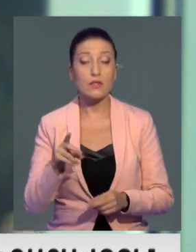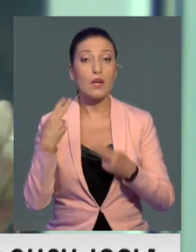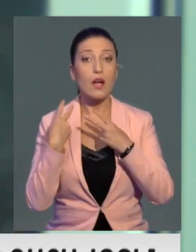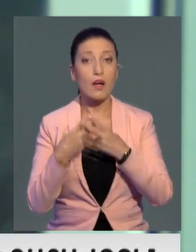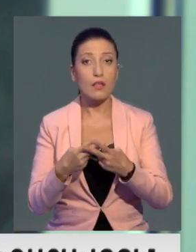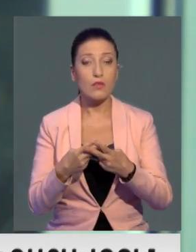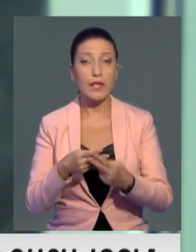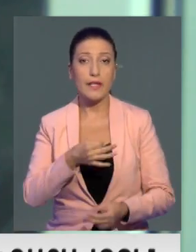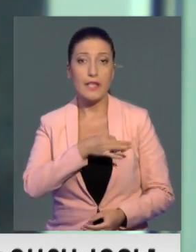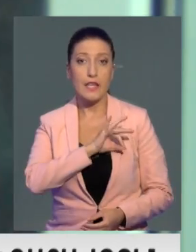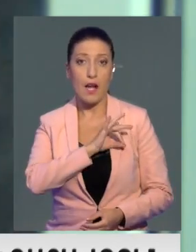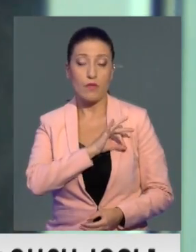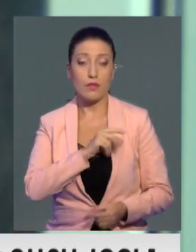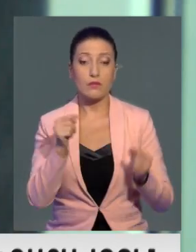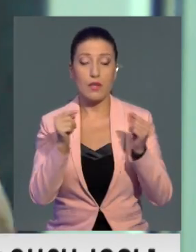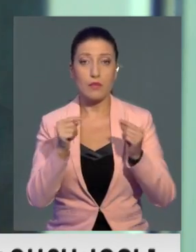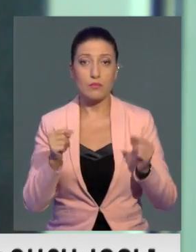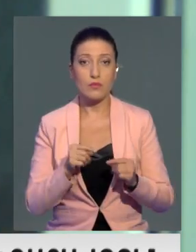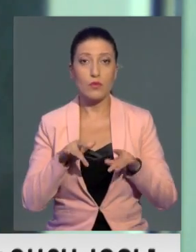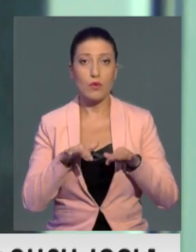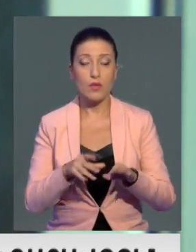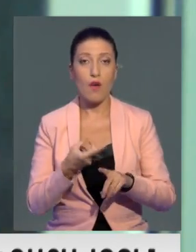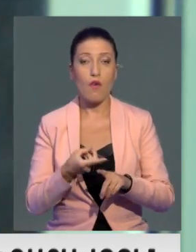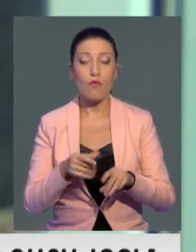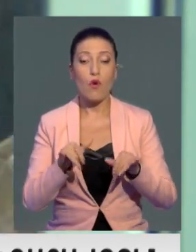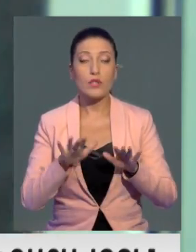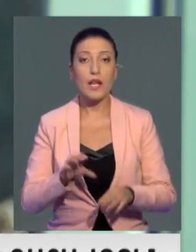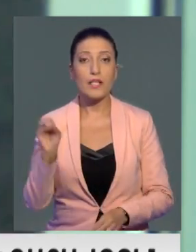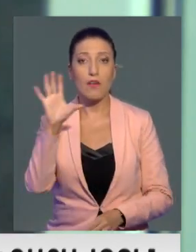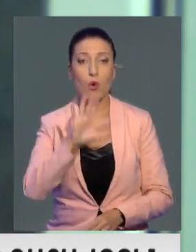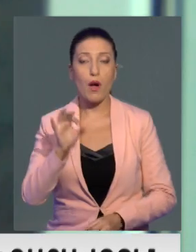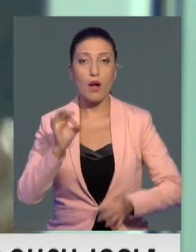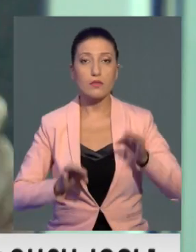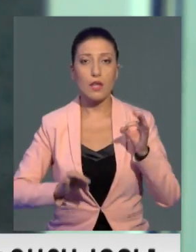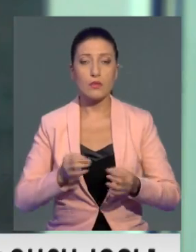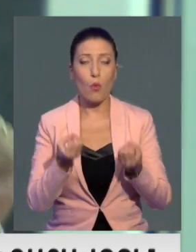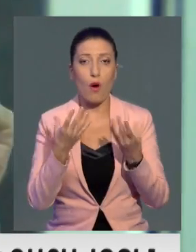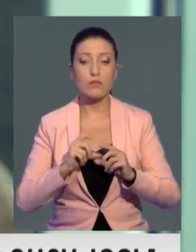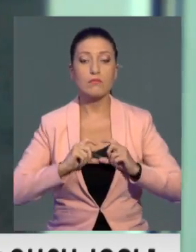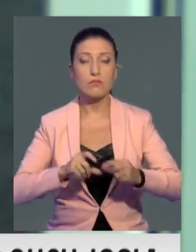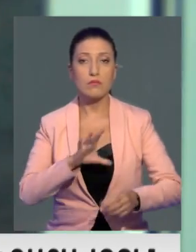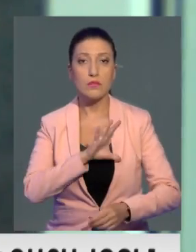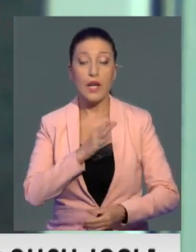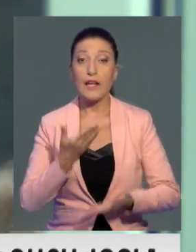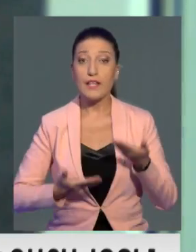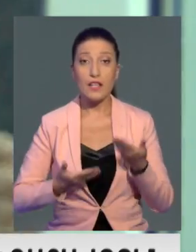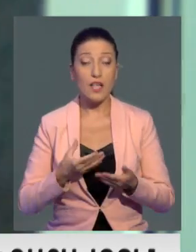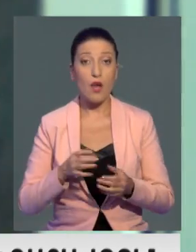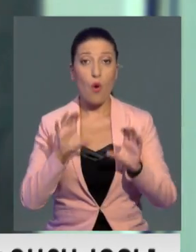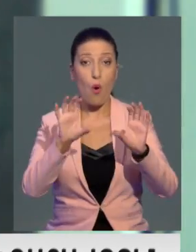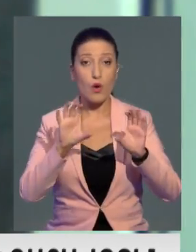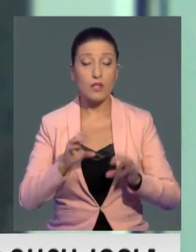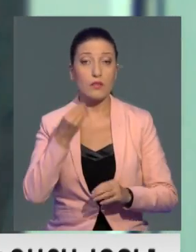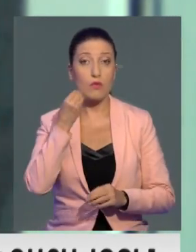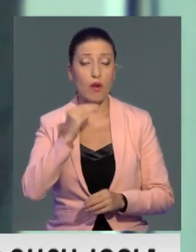կալանավորման իրավաչափության վերաբերյալ նախադեպին, որտեղ եվրոպական դատարանը նաև ուղղակիորեն արձանագրել է, եթե օրենքի որակը բավարար